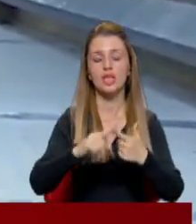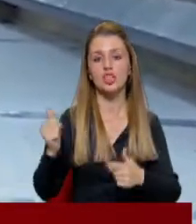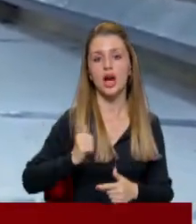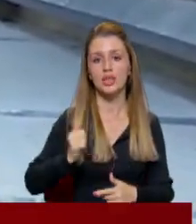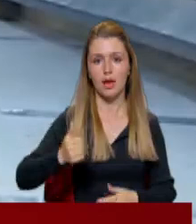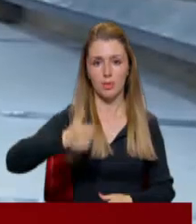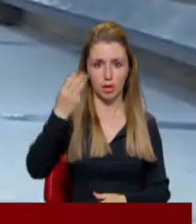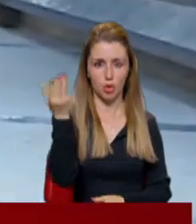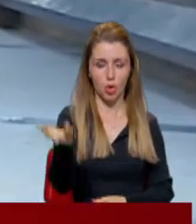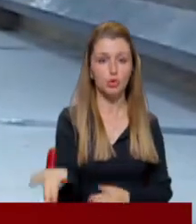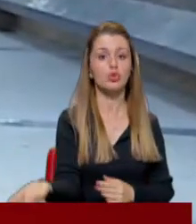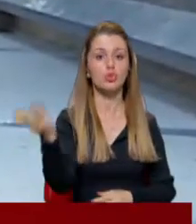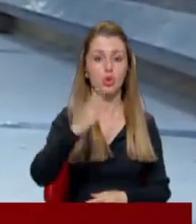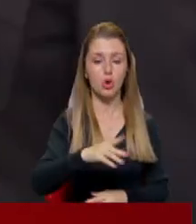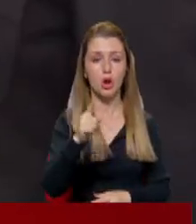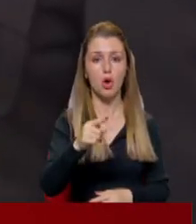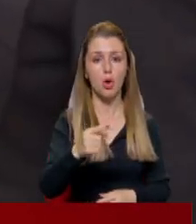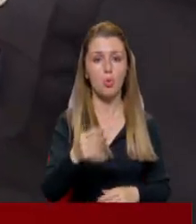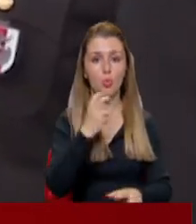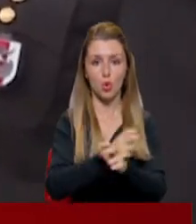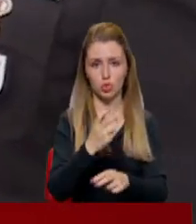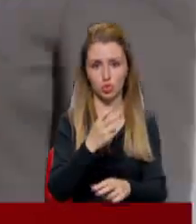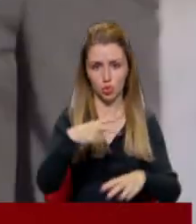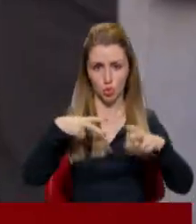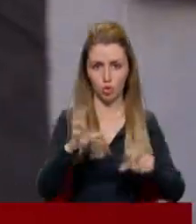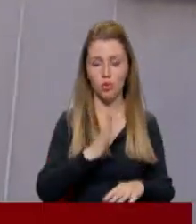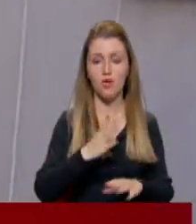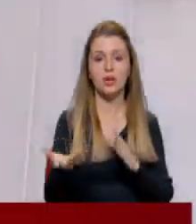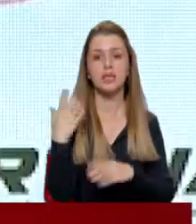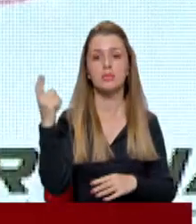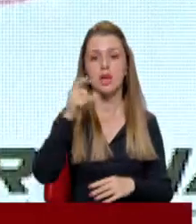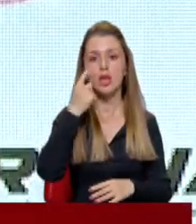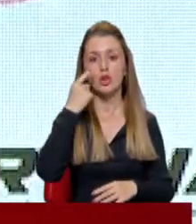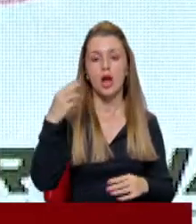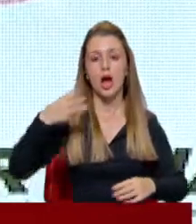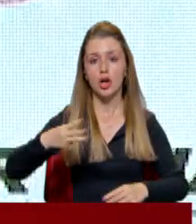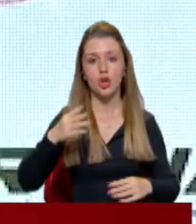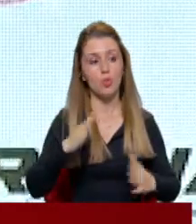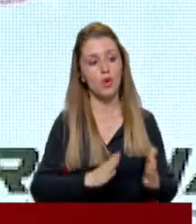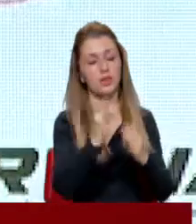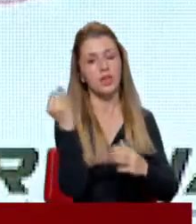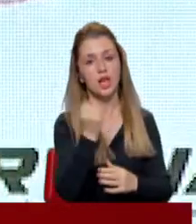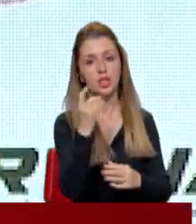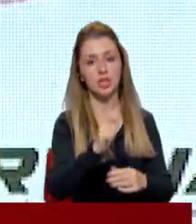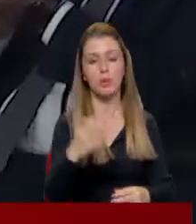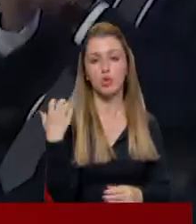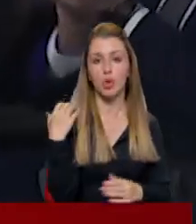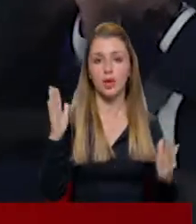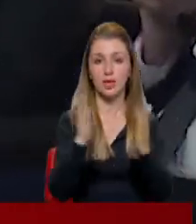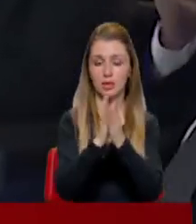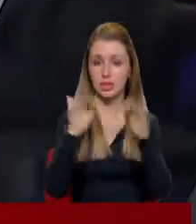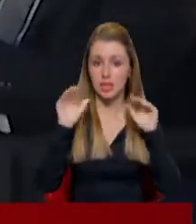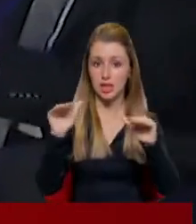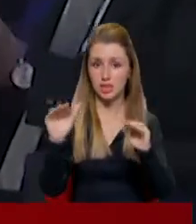kökenli bakan oldu arkasında O da boş bir koltuk bıraktı Geçtiğimiz aylarda Erdoğan muhalefeti eleştirirken komutanların alkışlı desteği